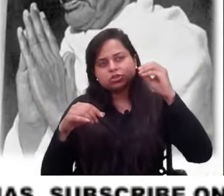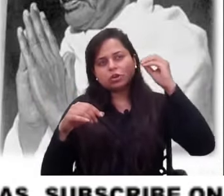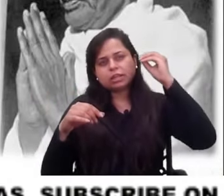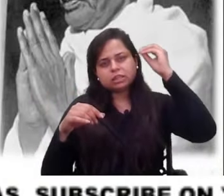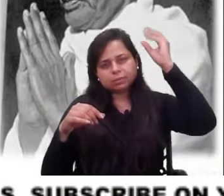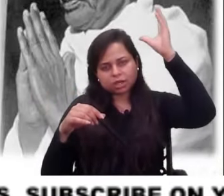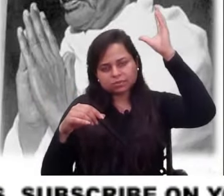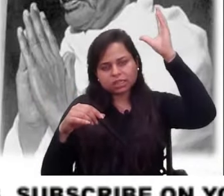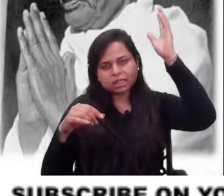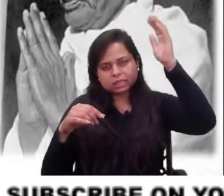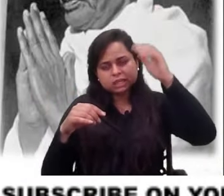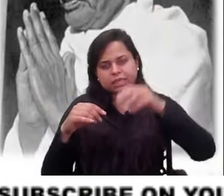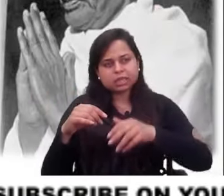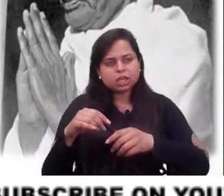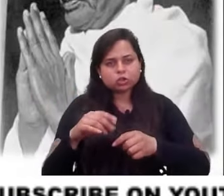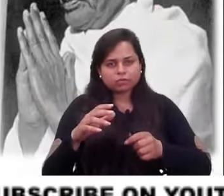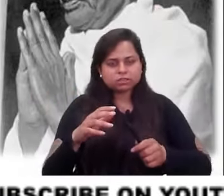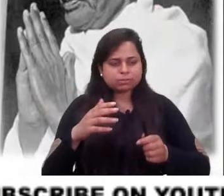पर